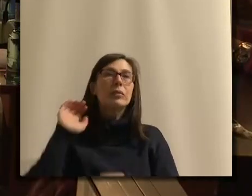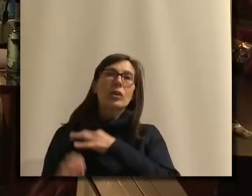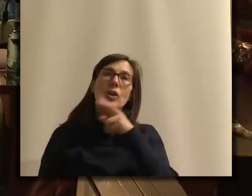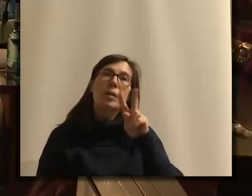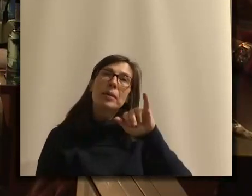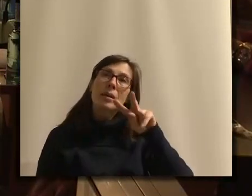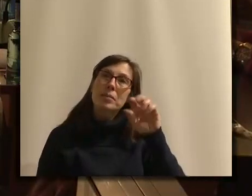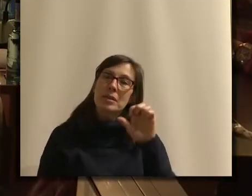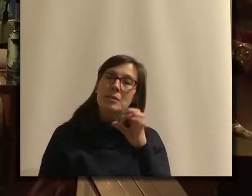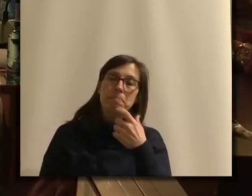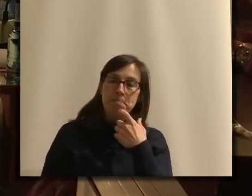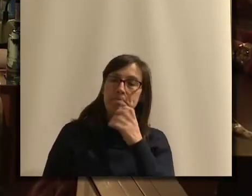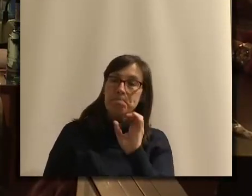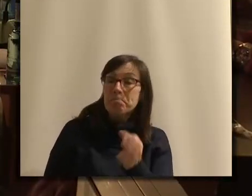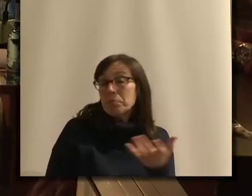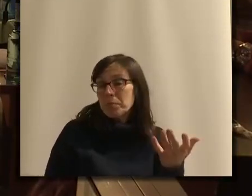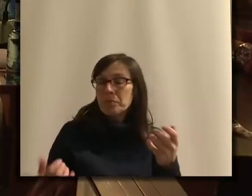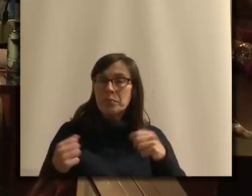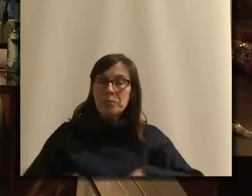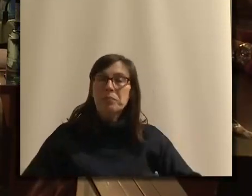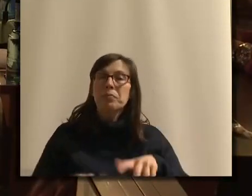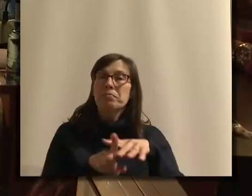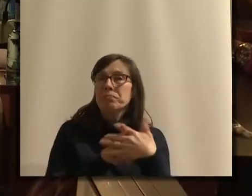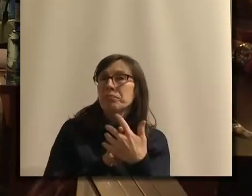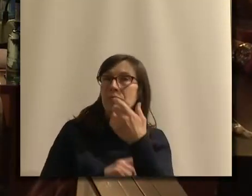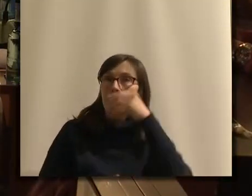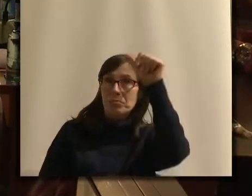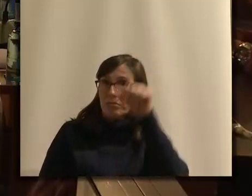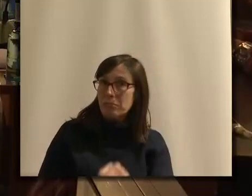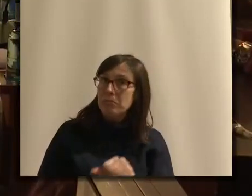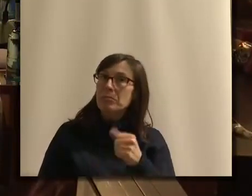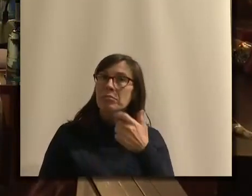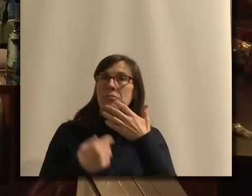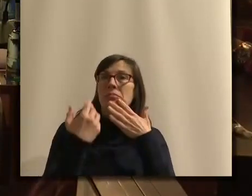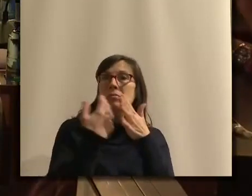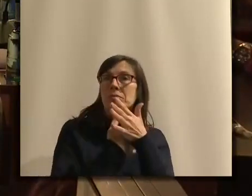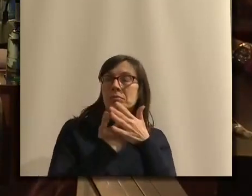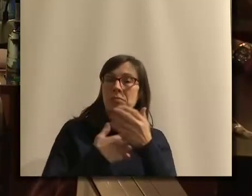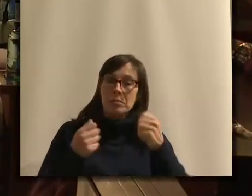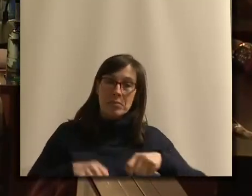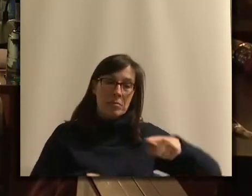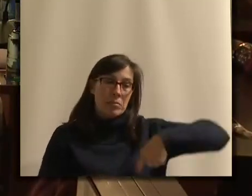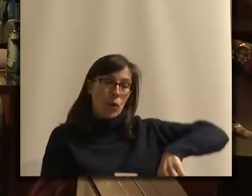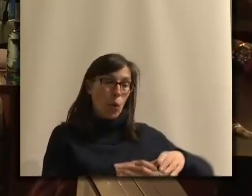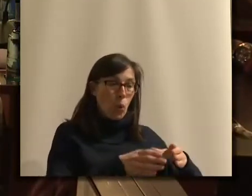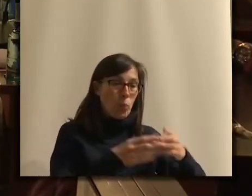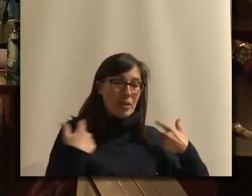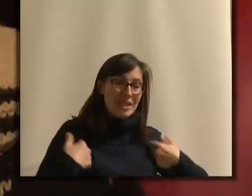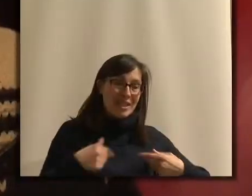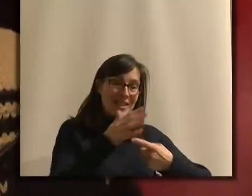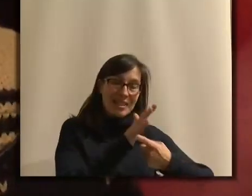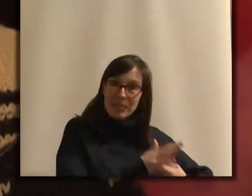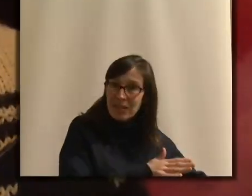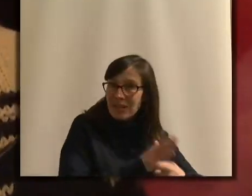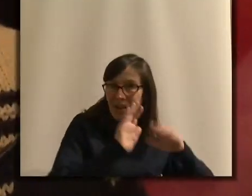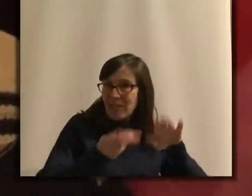en qualsevol cas, d'acord amb tot el que m'explica, però si un col·lectiu se sent discriminat, al